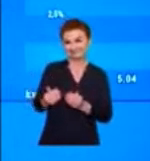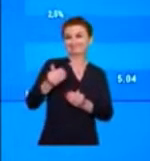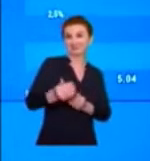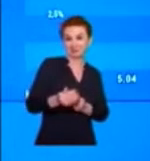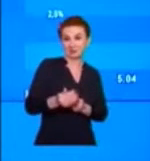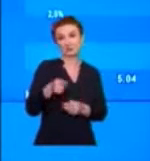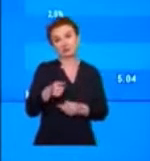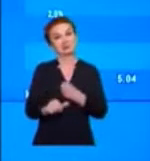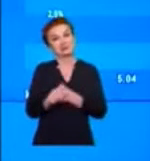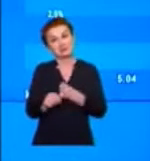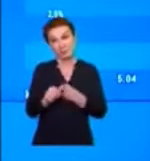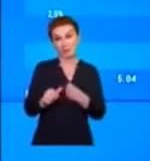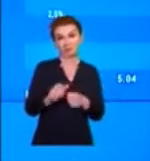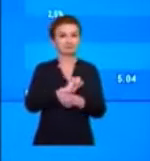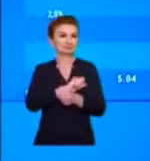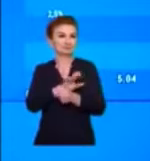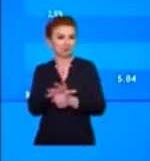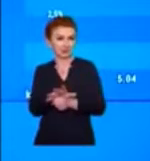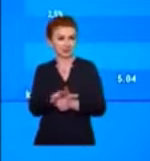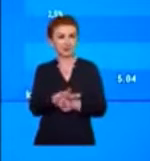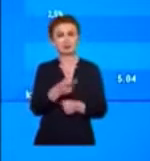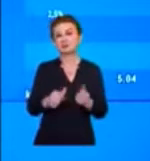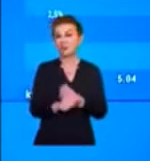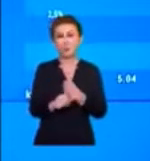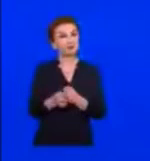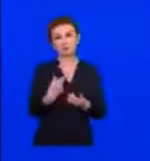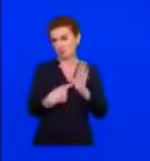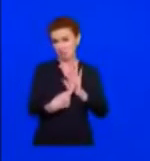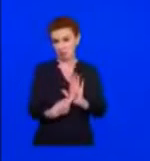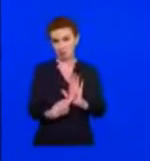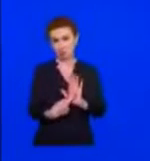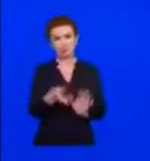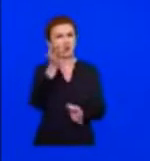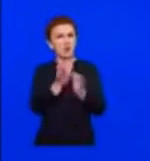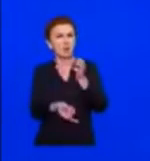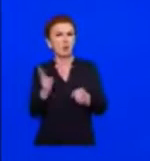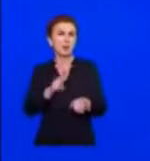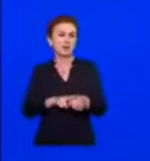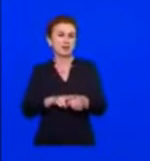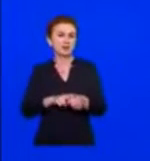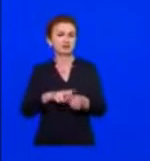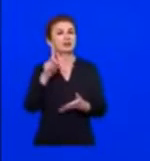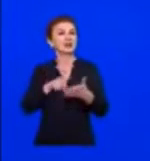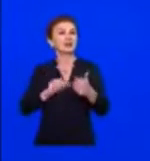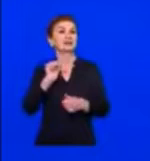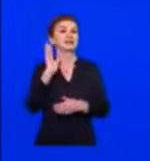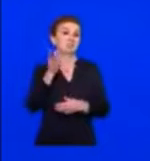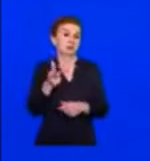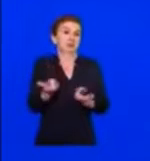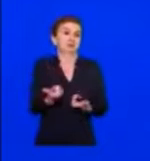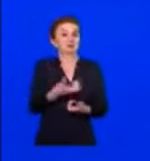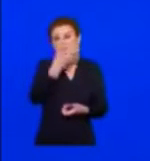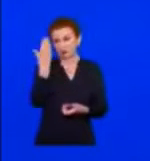przygotować. Dlatego też nie pokazujemy bardzo konkretnych dat, co będzie za miesiąc, bo z pokorą przyznajemy, że koronawirus